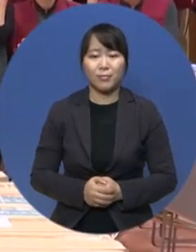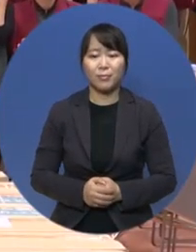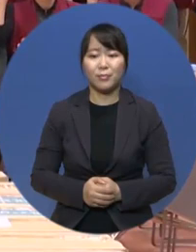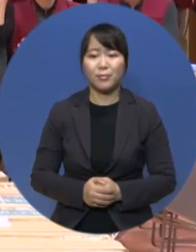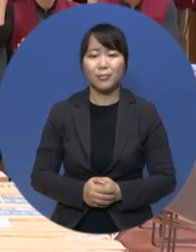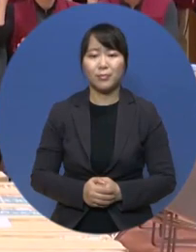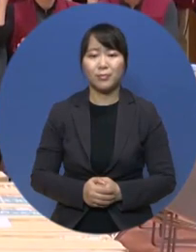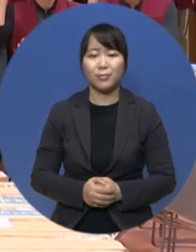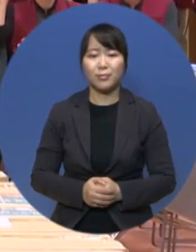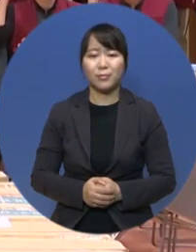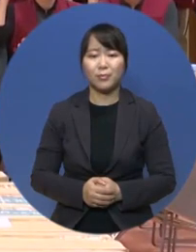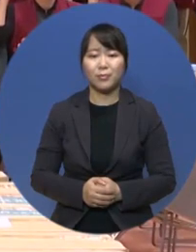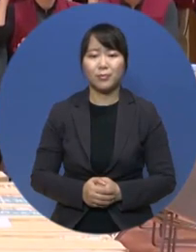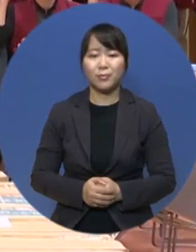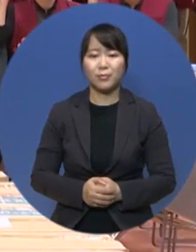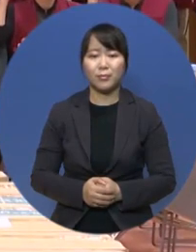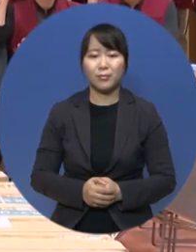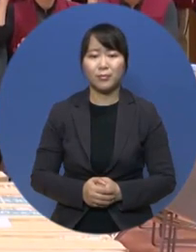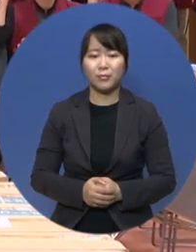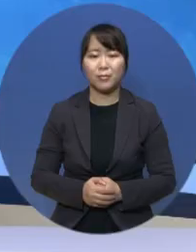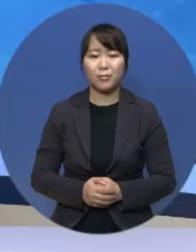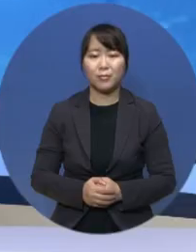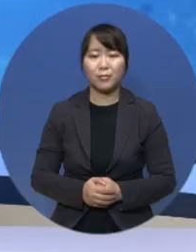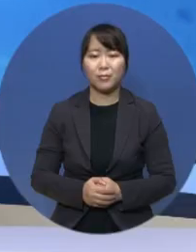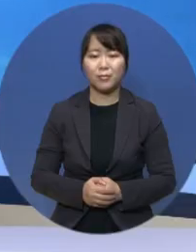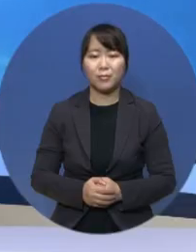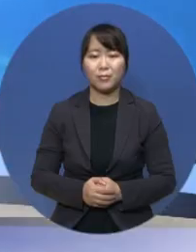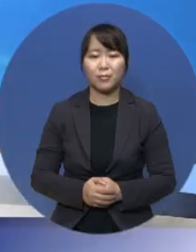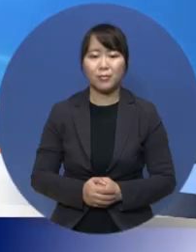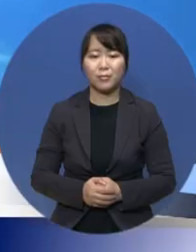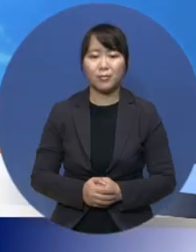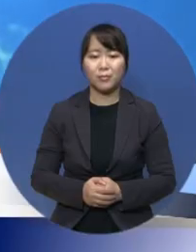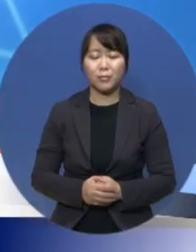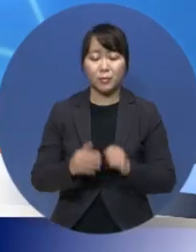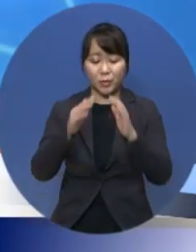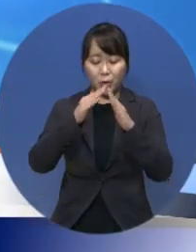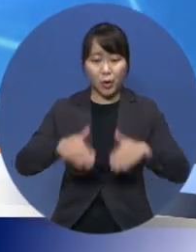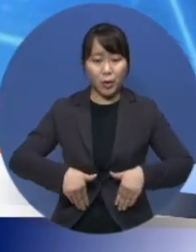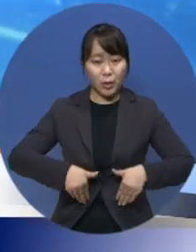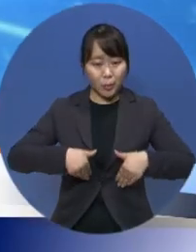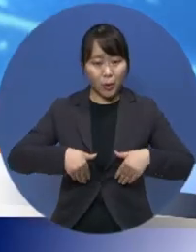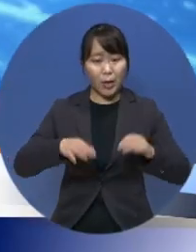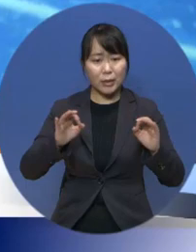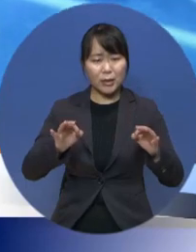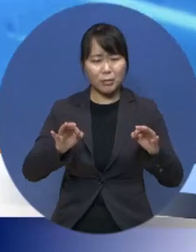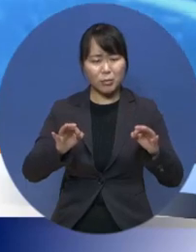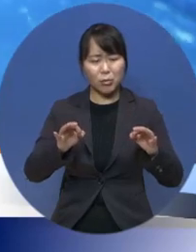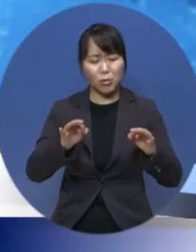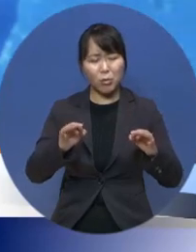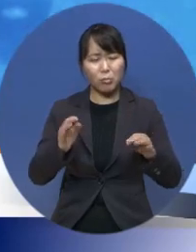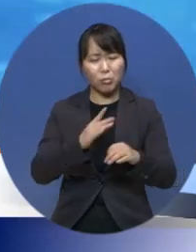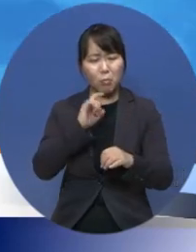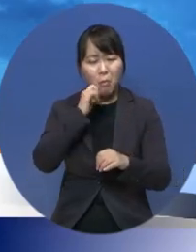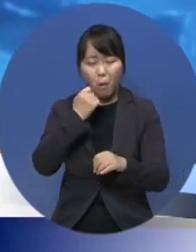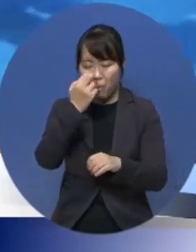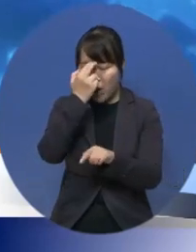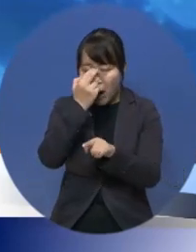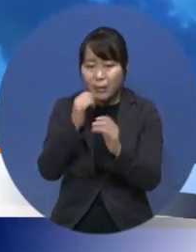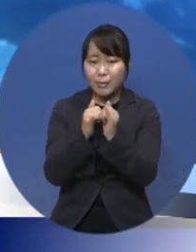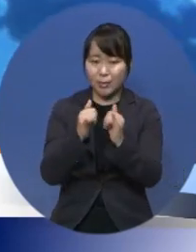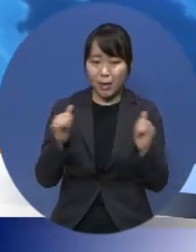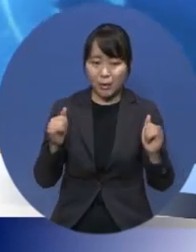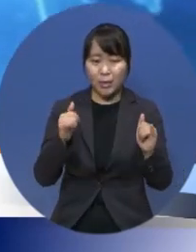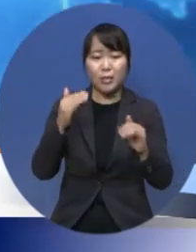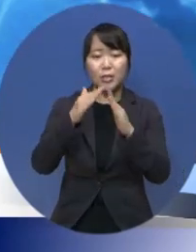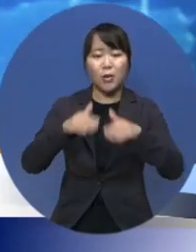복지 tv 뉴스 이 역시 입니다 전라남도가 금융 소외계층 지원을 위한 전남